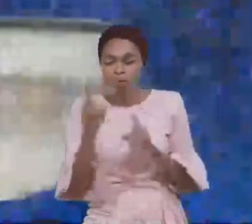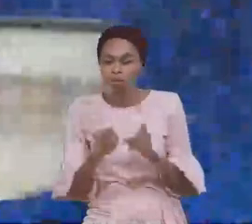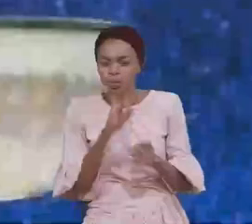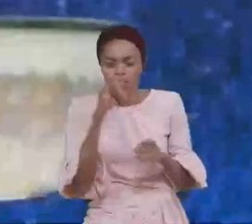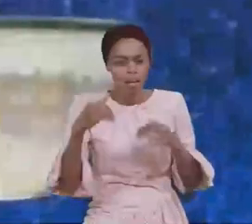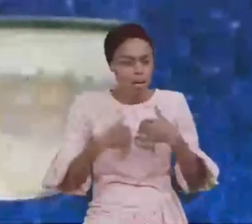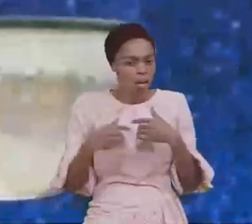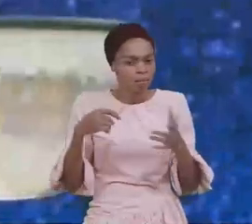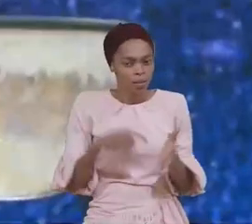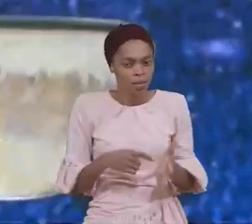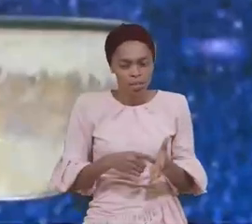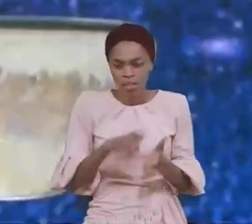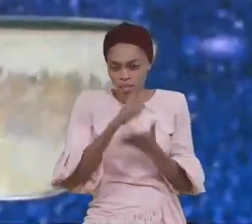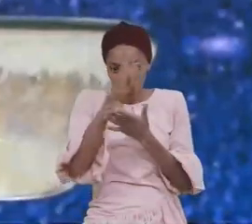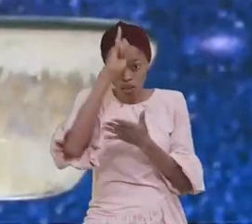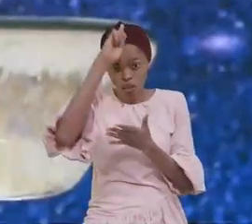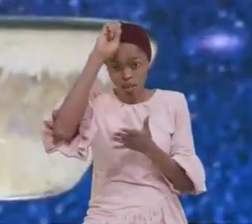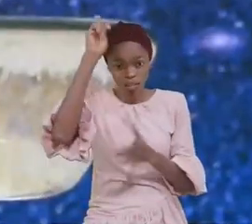5 dit que